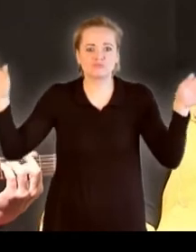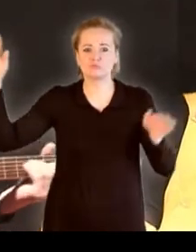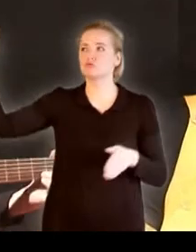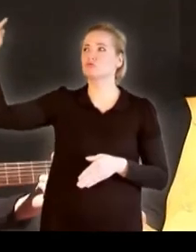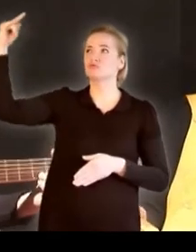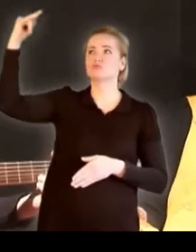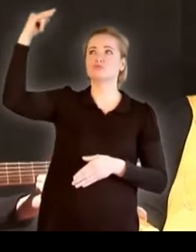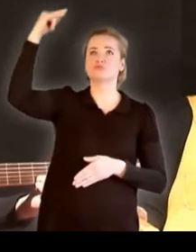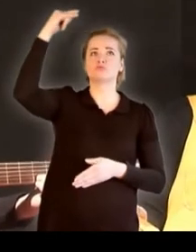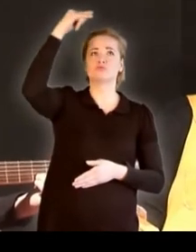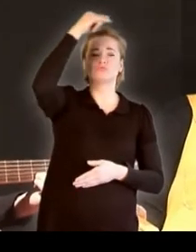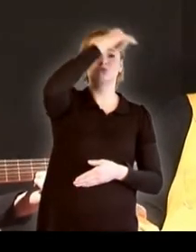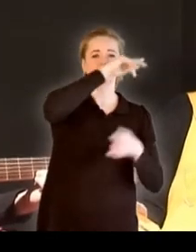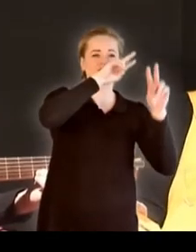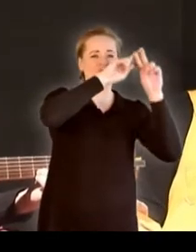lėktuvai skrenda,